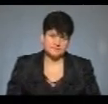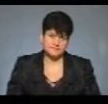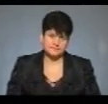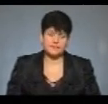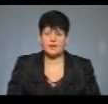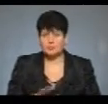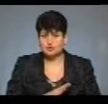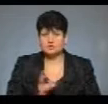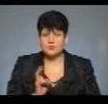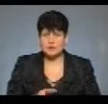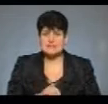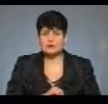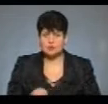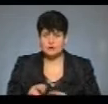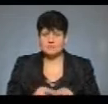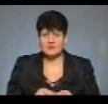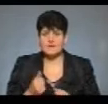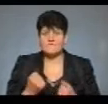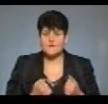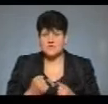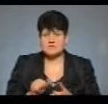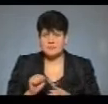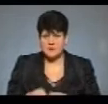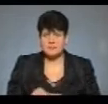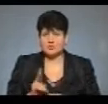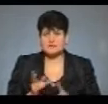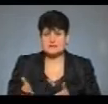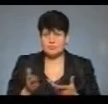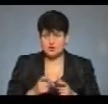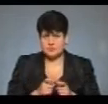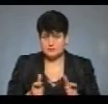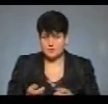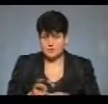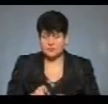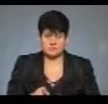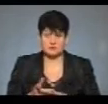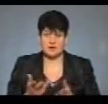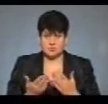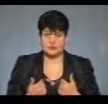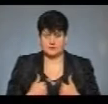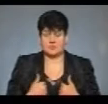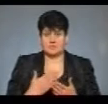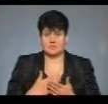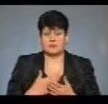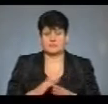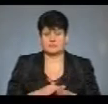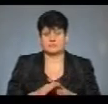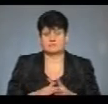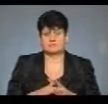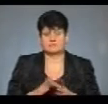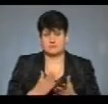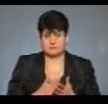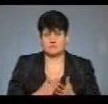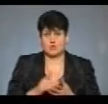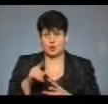Інколи приходили за кордонними паспортами, водійськими правами, навіть дехто із запрошеннями приходив, мотивуючи це тим, що якщо є там моє прізвище, ім'я по батькові, номер